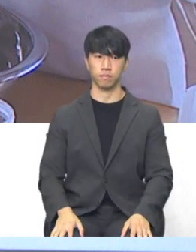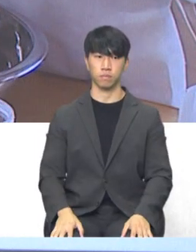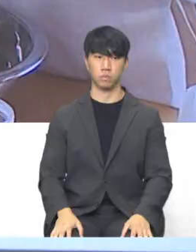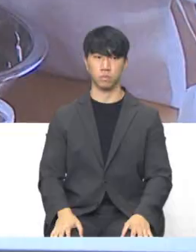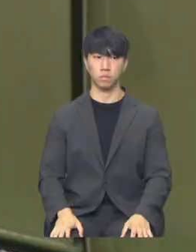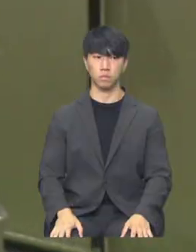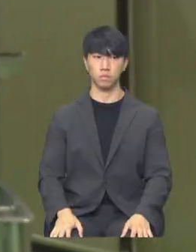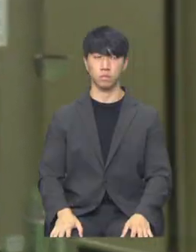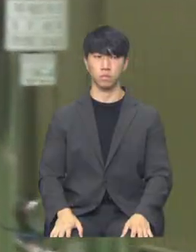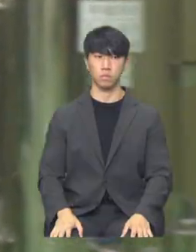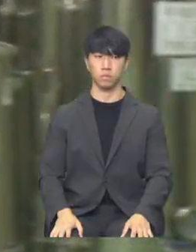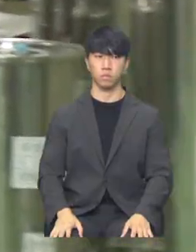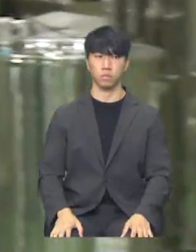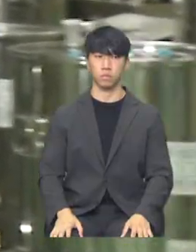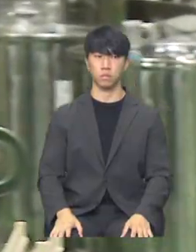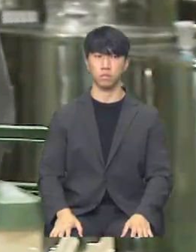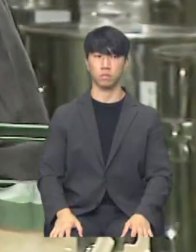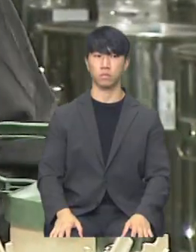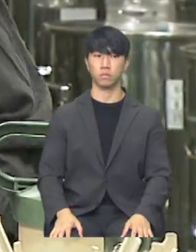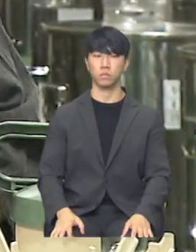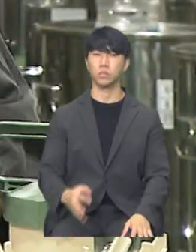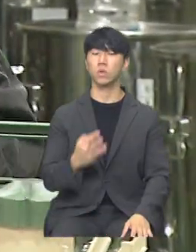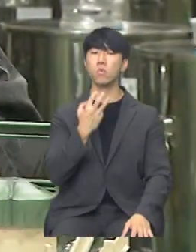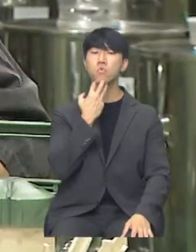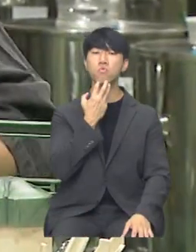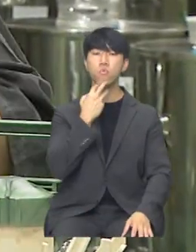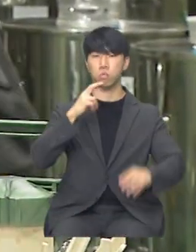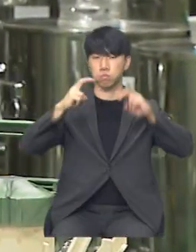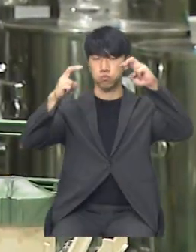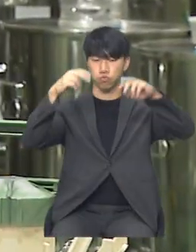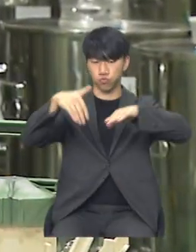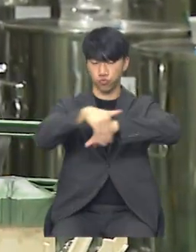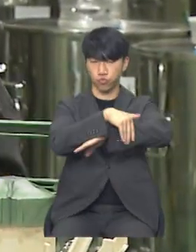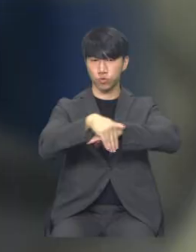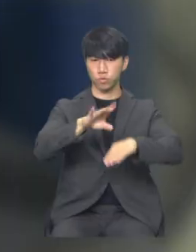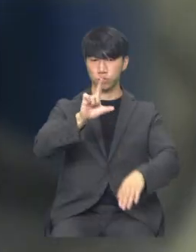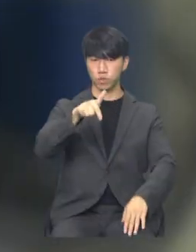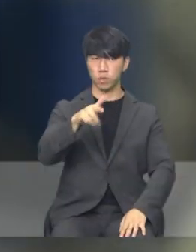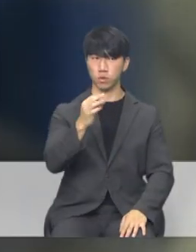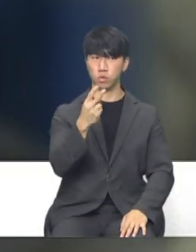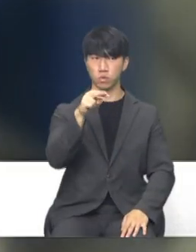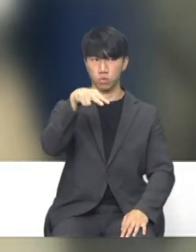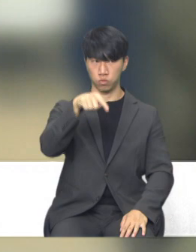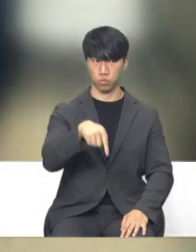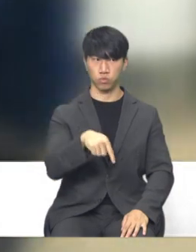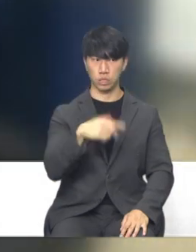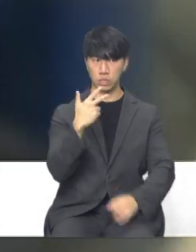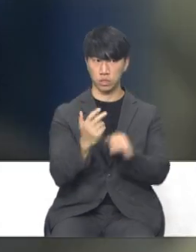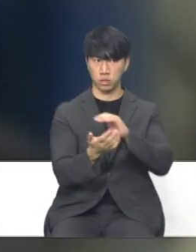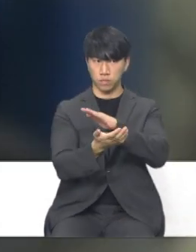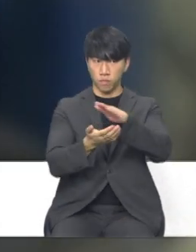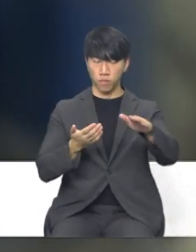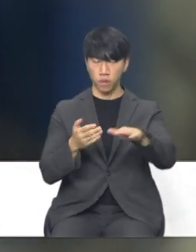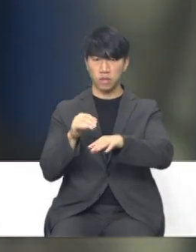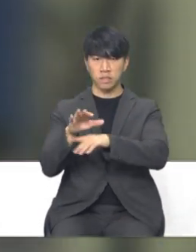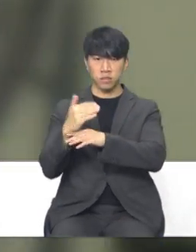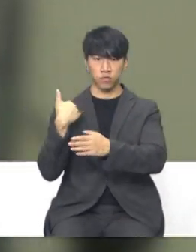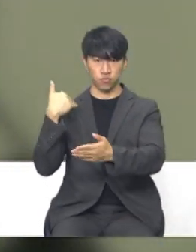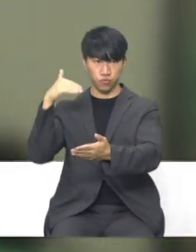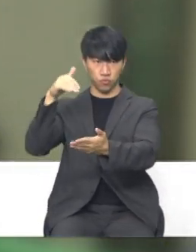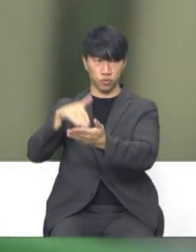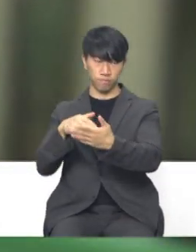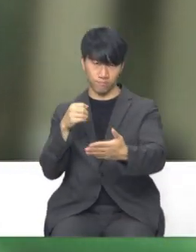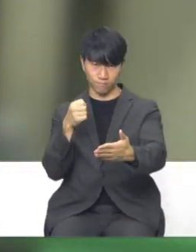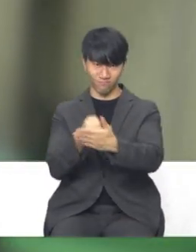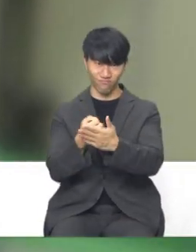서울에서 직장 생활을 하던 박용수 씨. 17년 전 취농을 결심하고